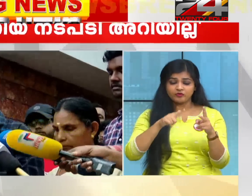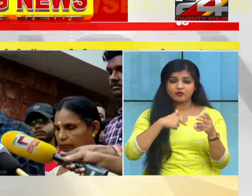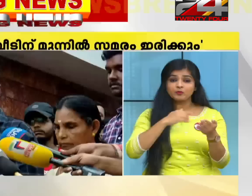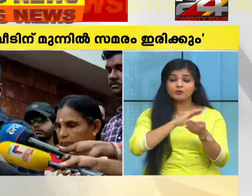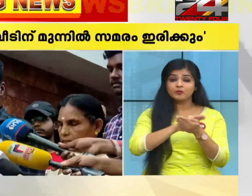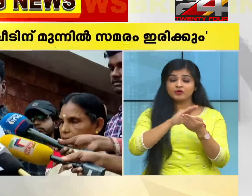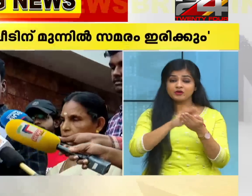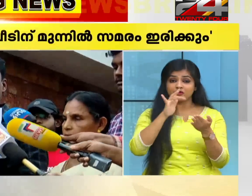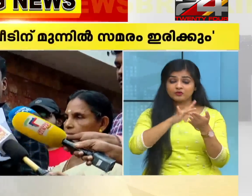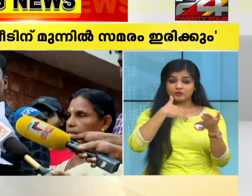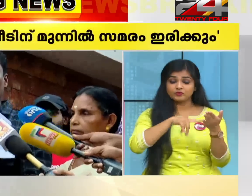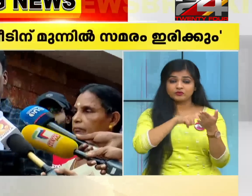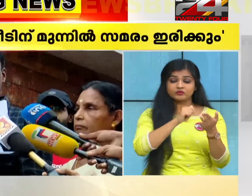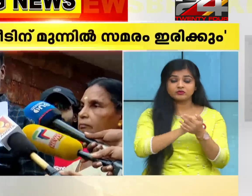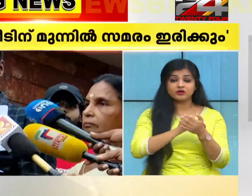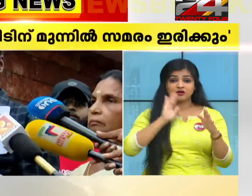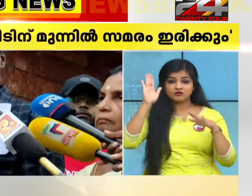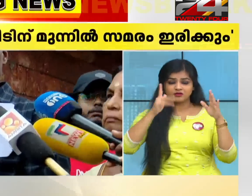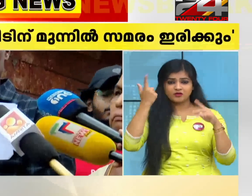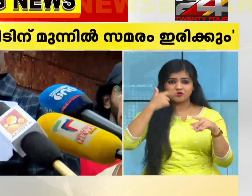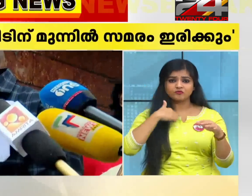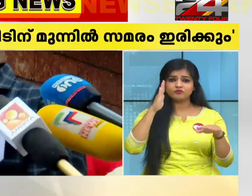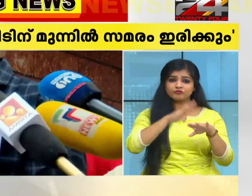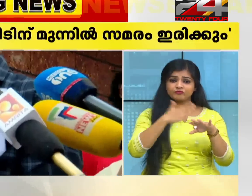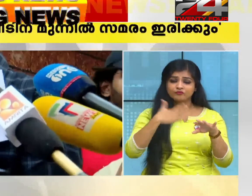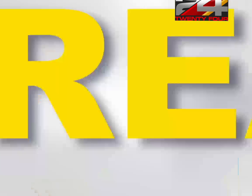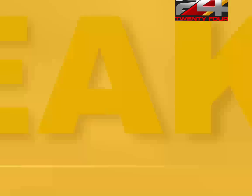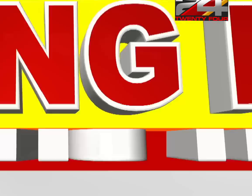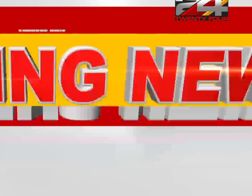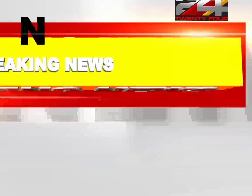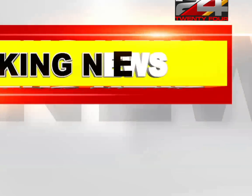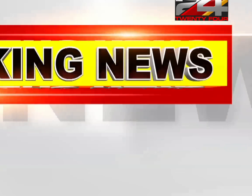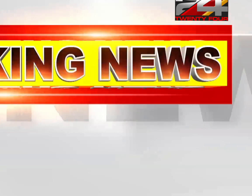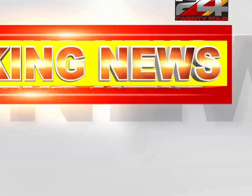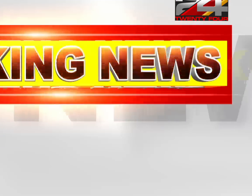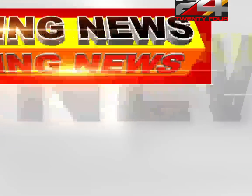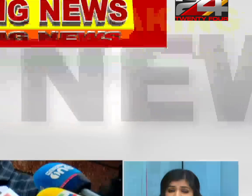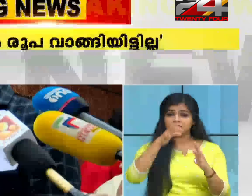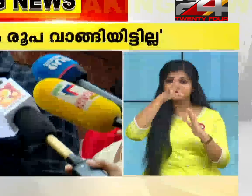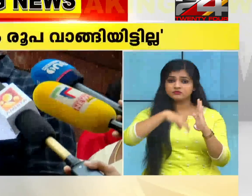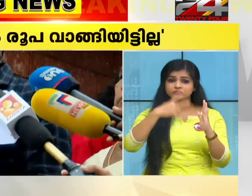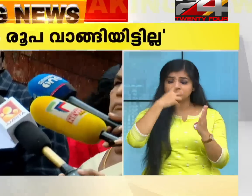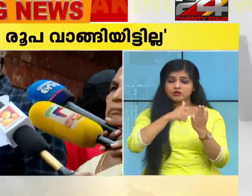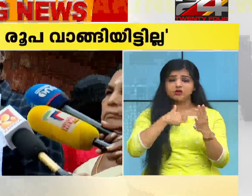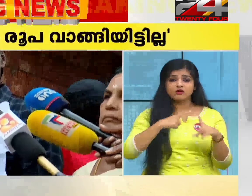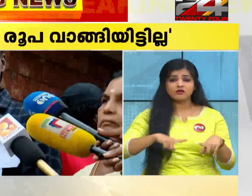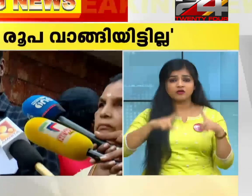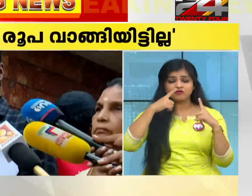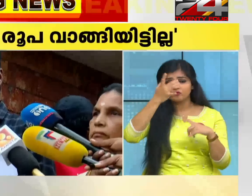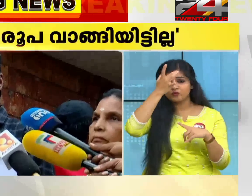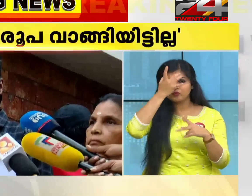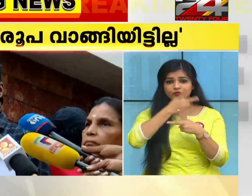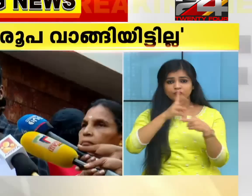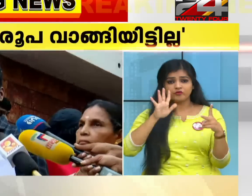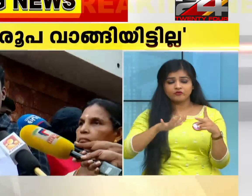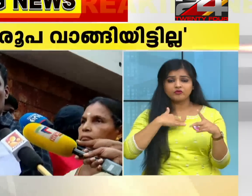ഇത്രയും അദാലത്തിൽ ഞാൻ പങ്കെടുത്ത കടലാസാണിത്. മനസ്സിലായി? ഇതാ എൻ്റെ ജീവിതത്തിൻ്റെ പ്രശ്നമാണ്, എൻ്റെ ജീവിതമാണിത്.